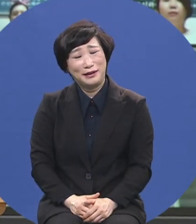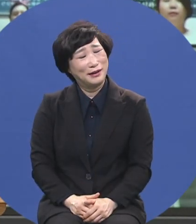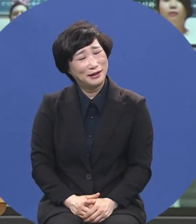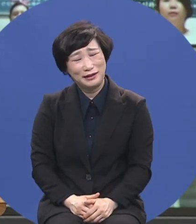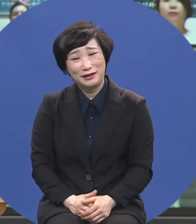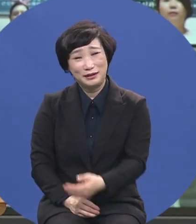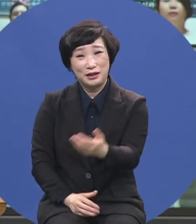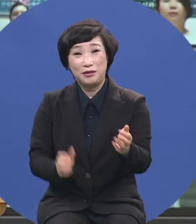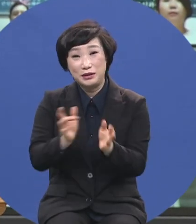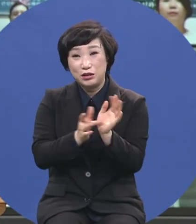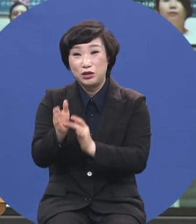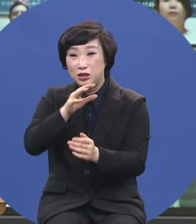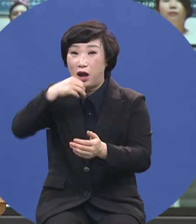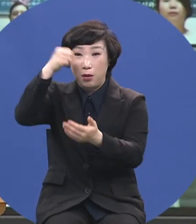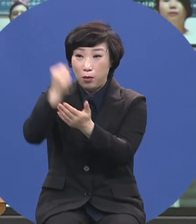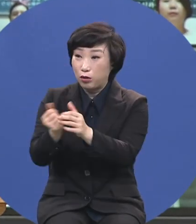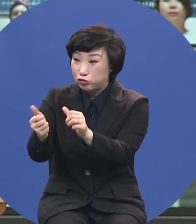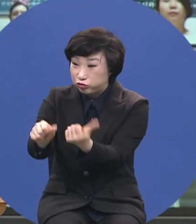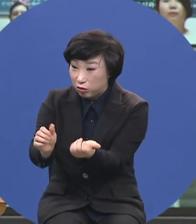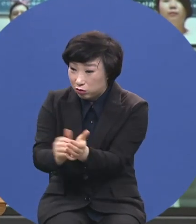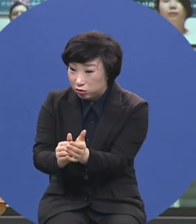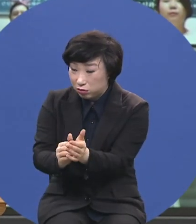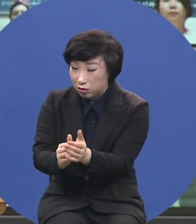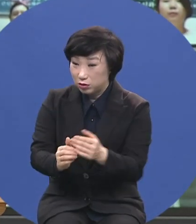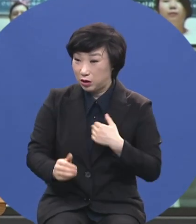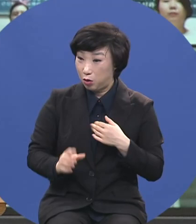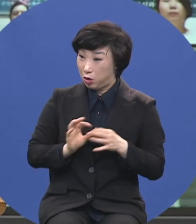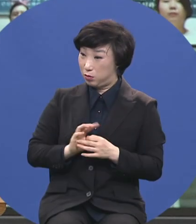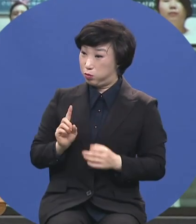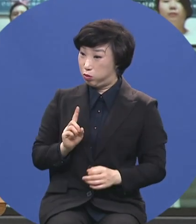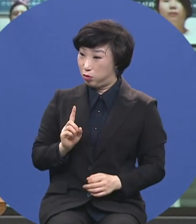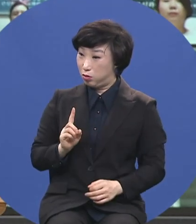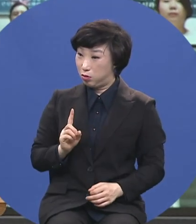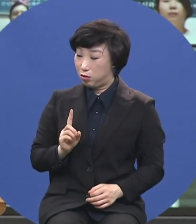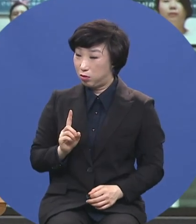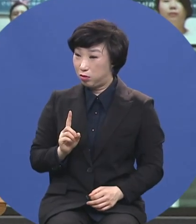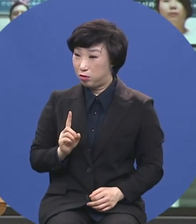예수는 십자가에 죽은 거야? 나하고 뭔 상관이야?